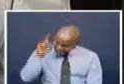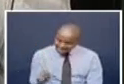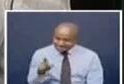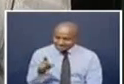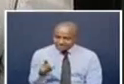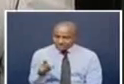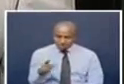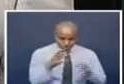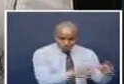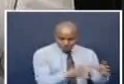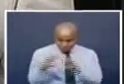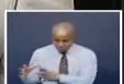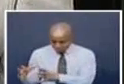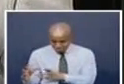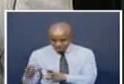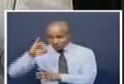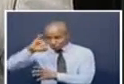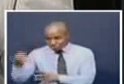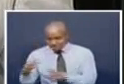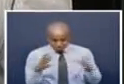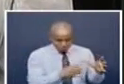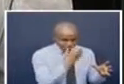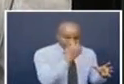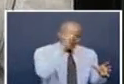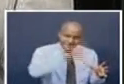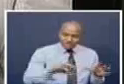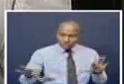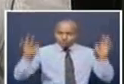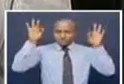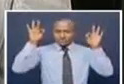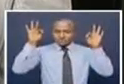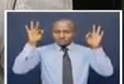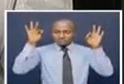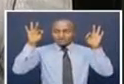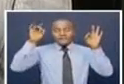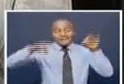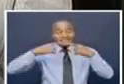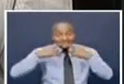pande zote za kisiasa wakubaliane. Kwa hivyo lazima kuwe na utangazo ya kwamba